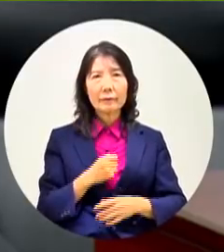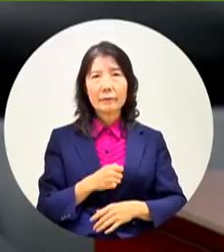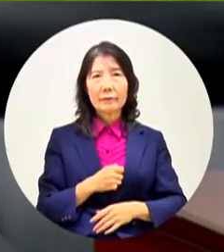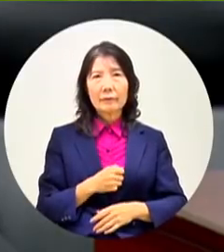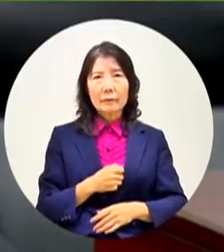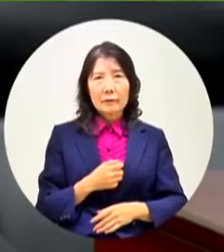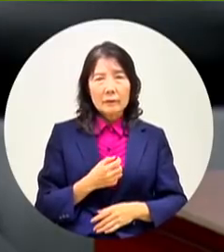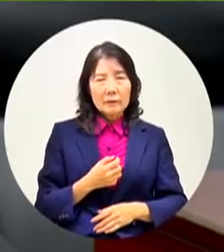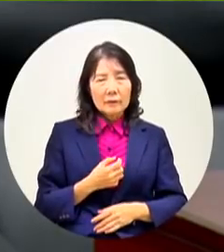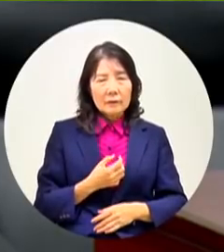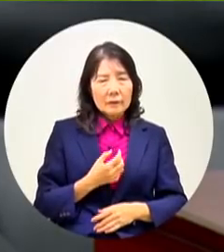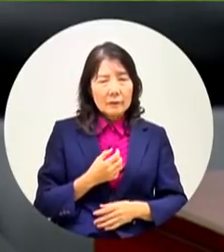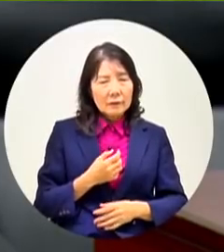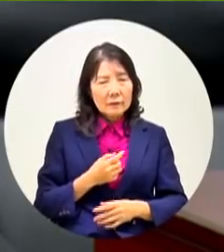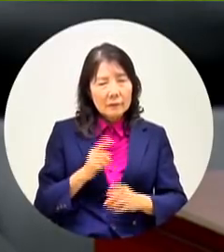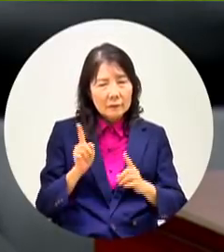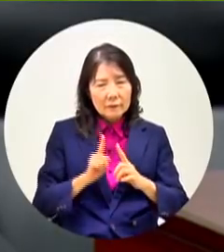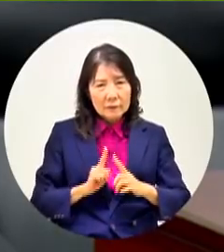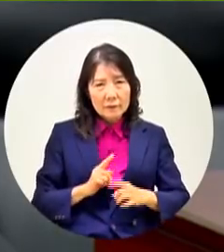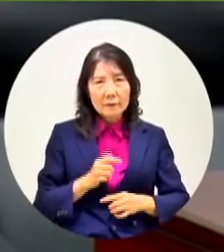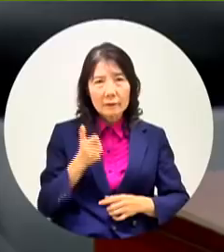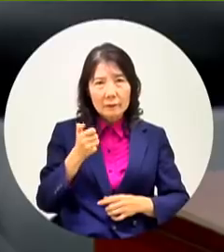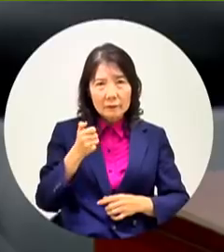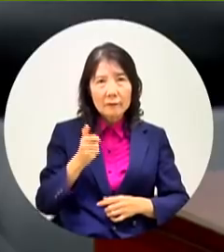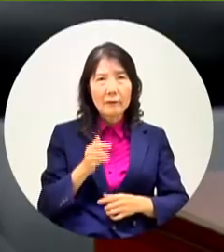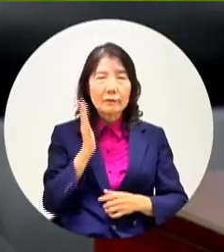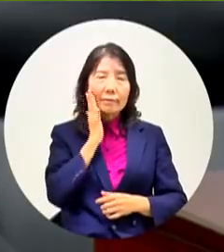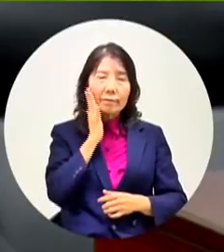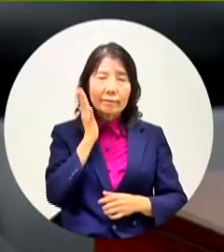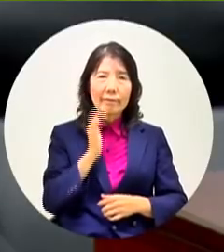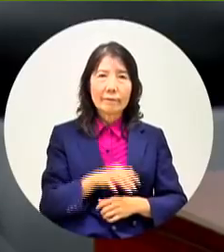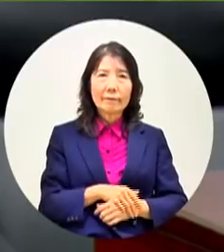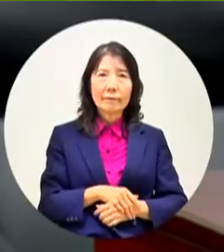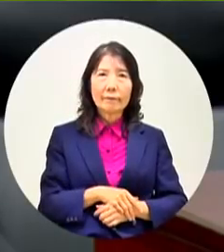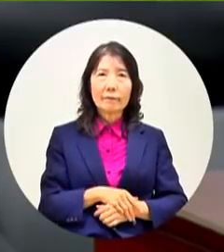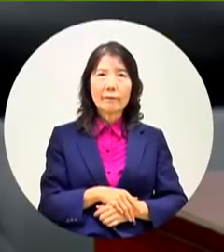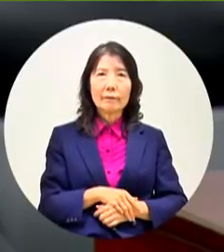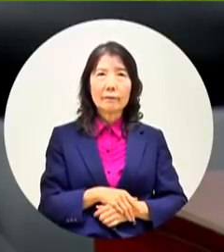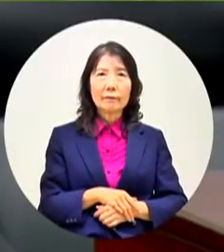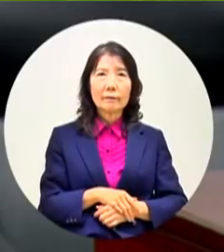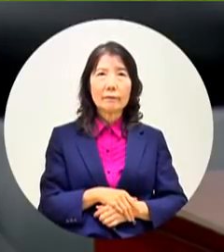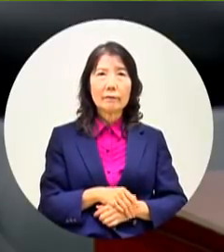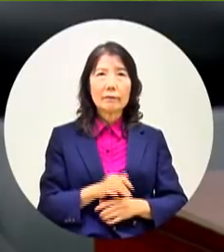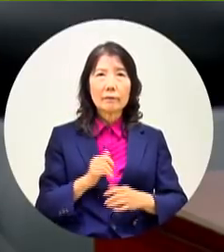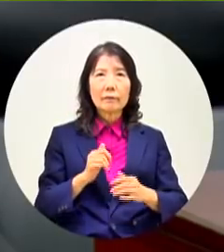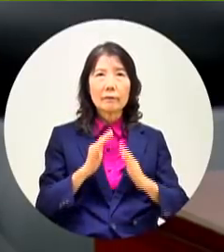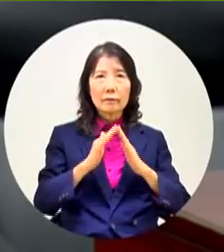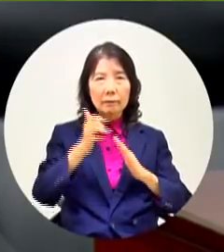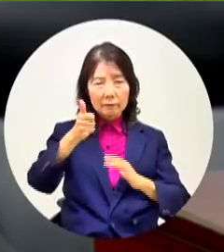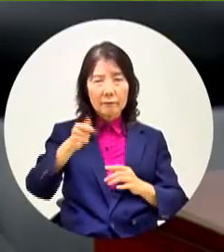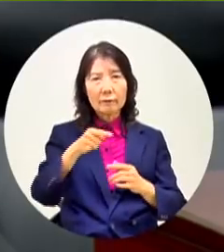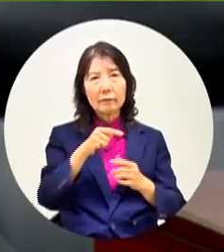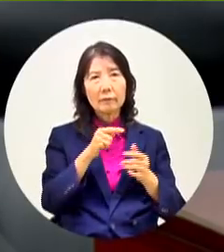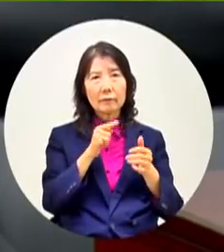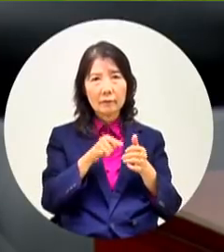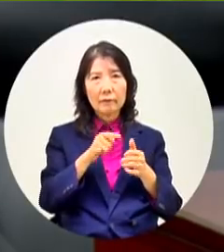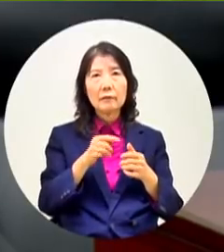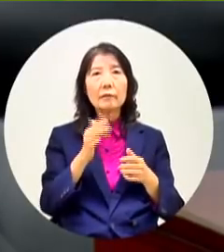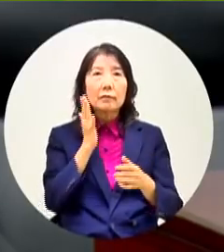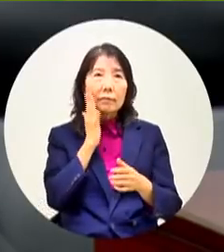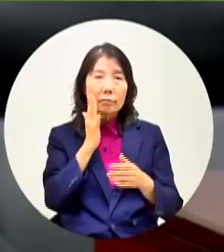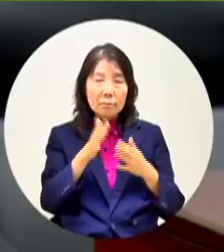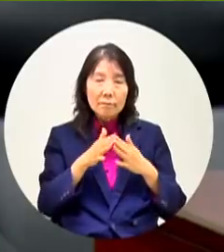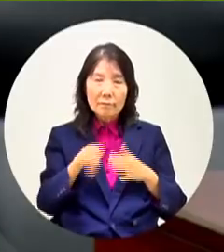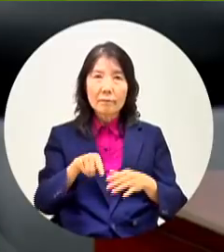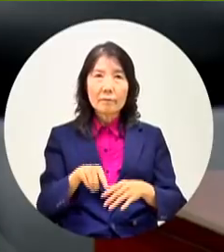常宝贵的一个物件，咱爱珍惜，咱爱珍惜。包括市长，我嘛感觉你爱足珍惜，